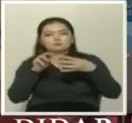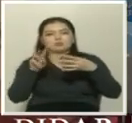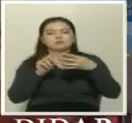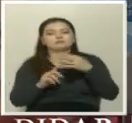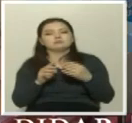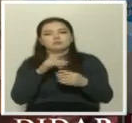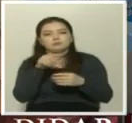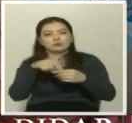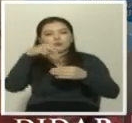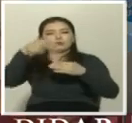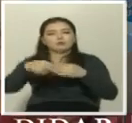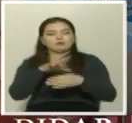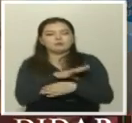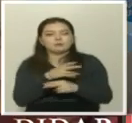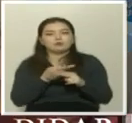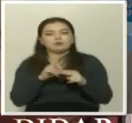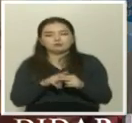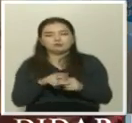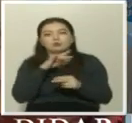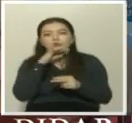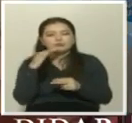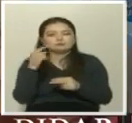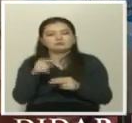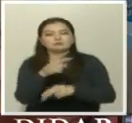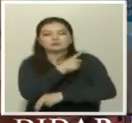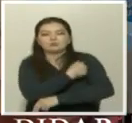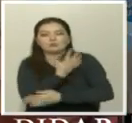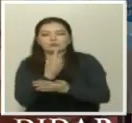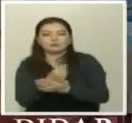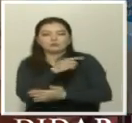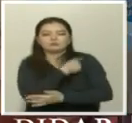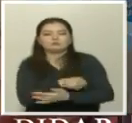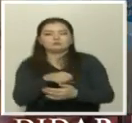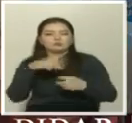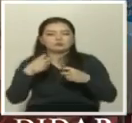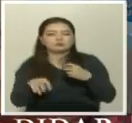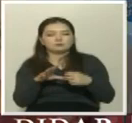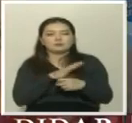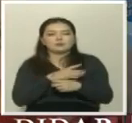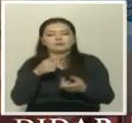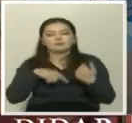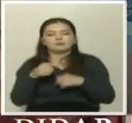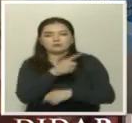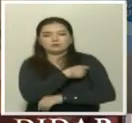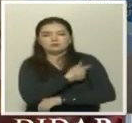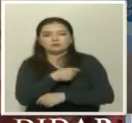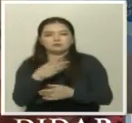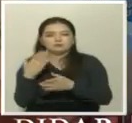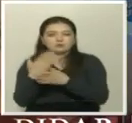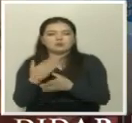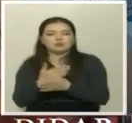получил травму дополнительно правого бедра. Оказана была сразу помощь в условиях красной